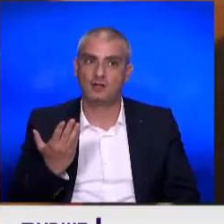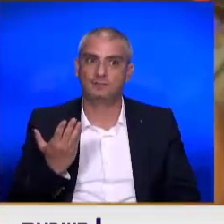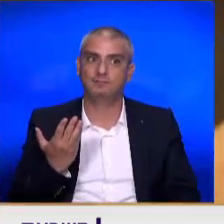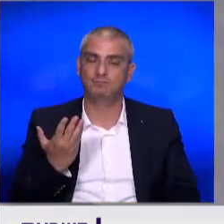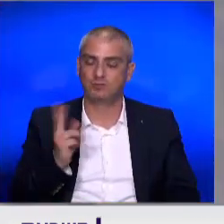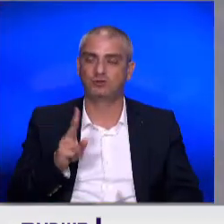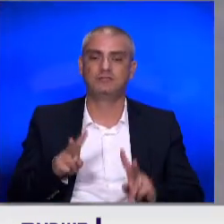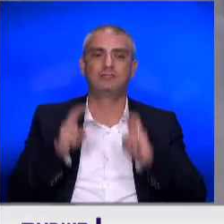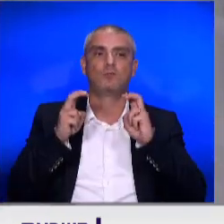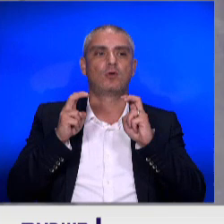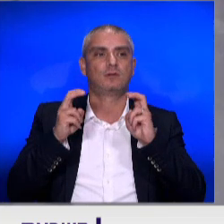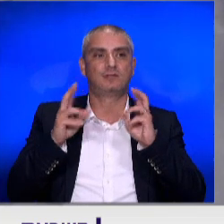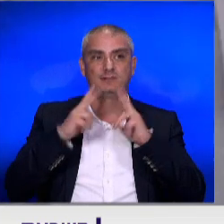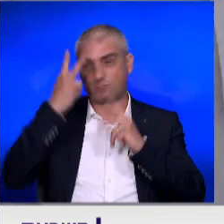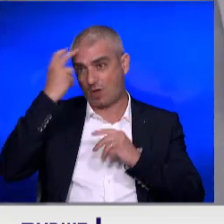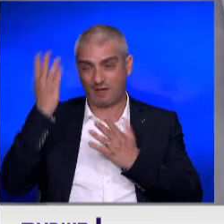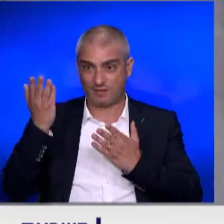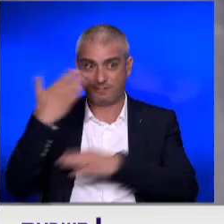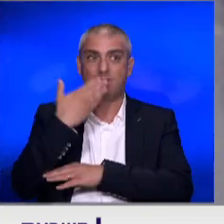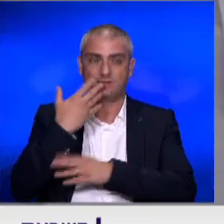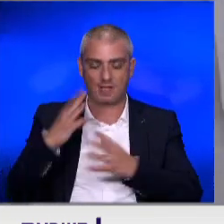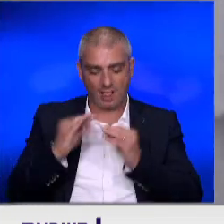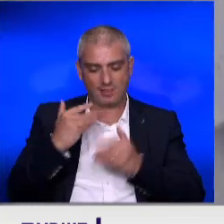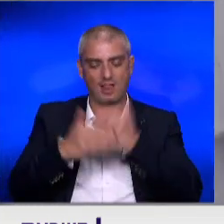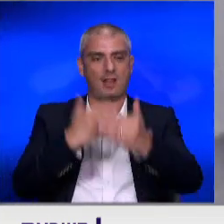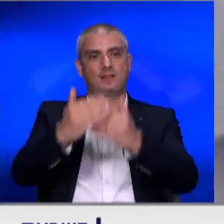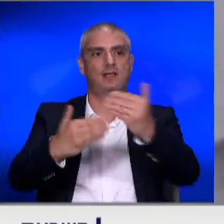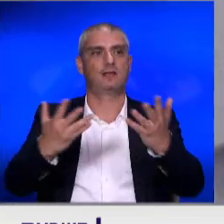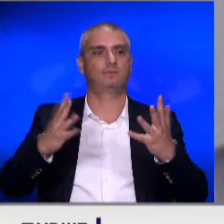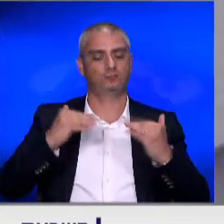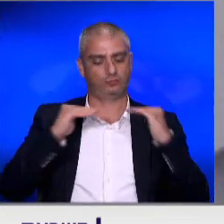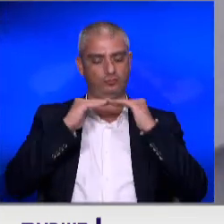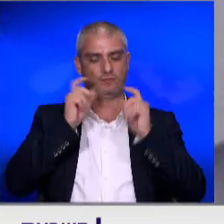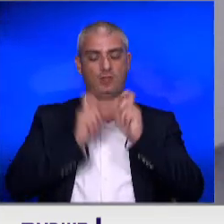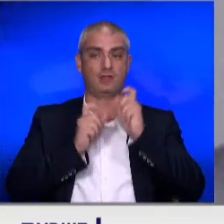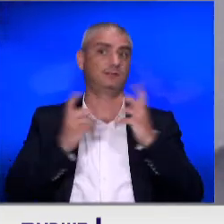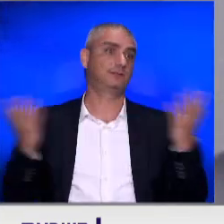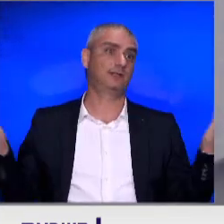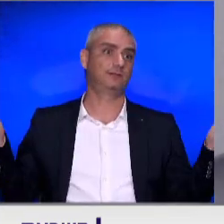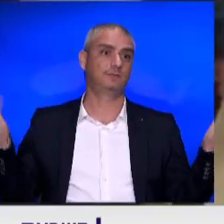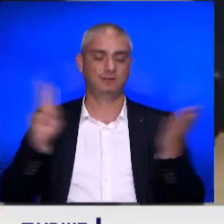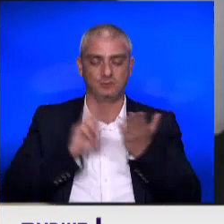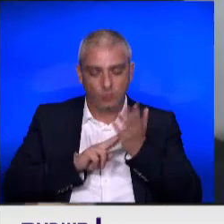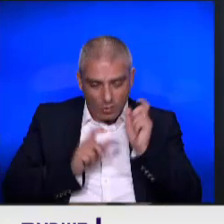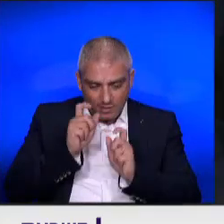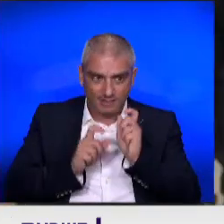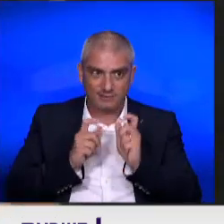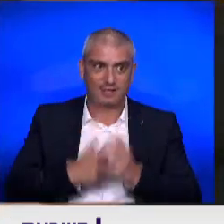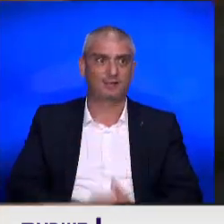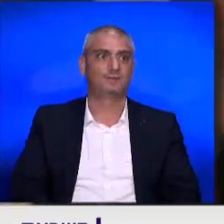הזדמנות לציבור הערבי במדינת ישראל להתחיל להתקדם לקראת שוויון אזרח, שוויון זכויות אזרחי.